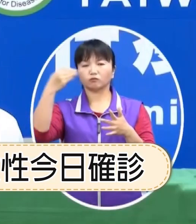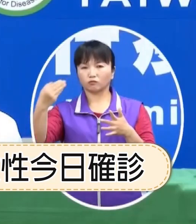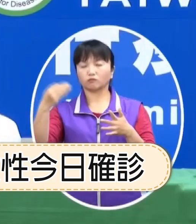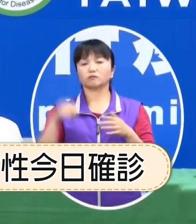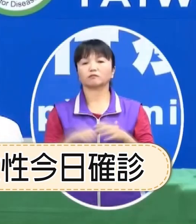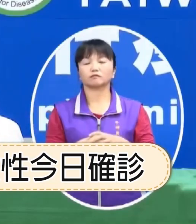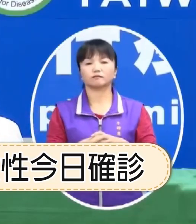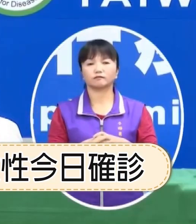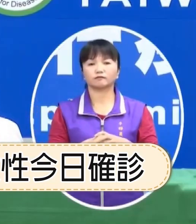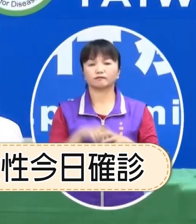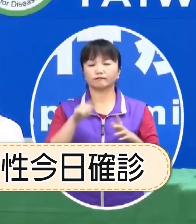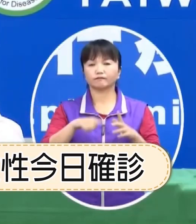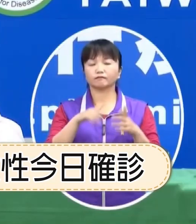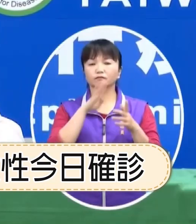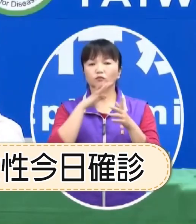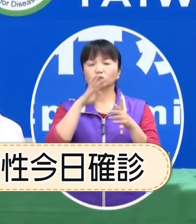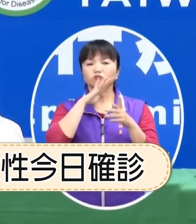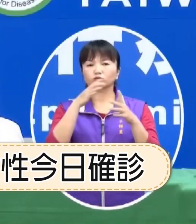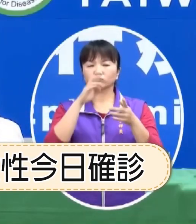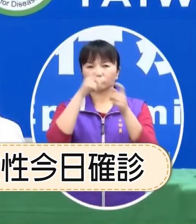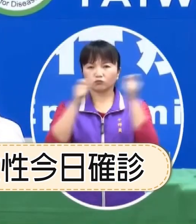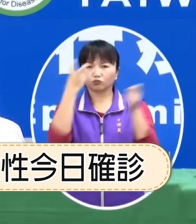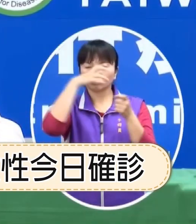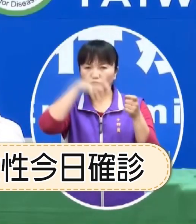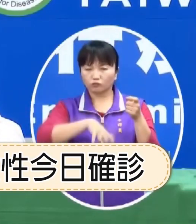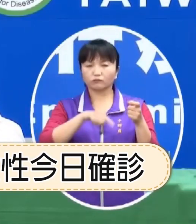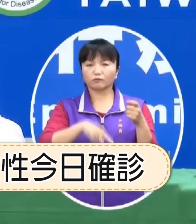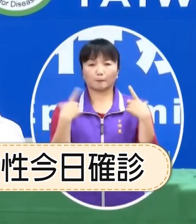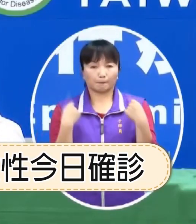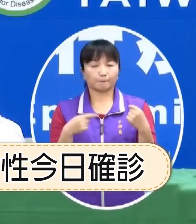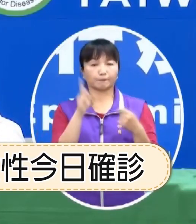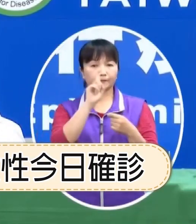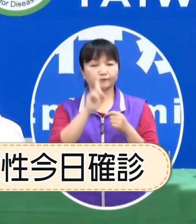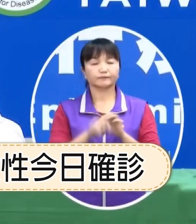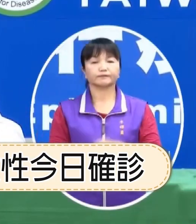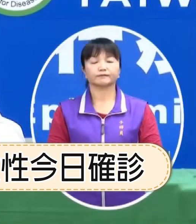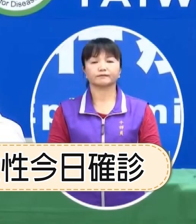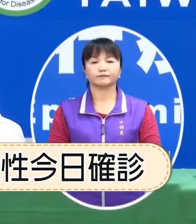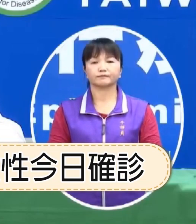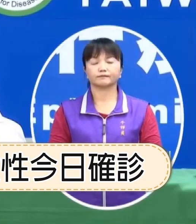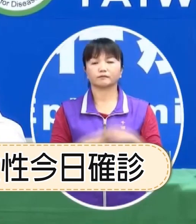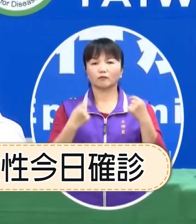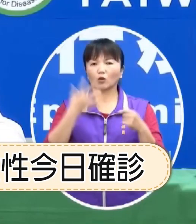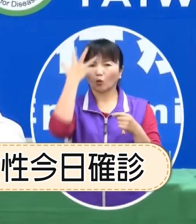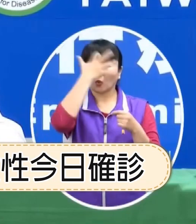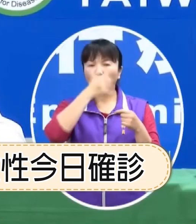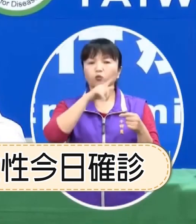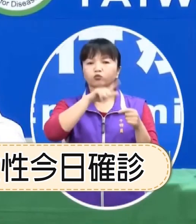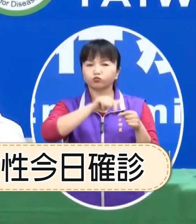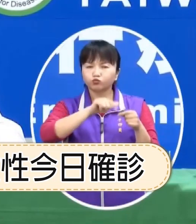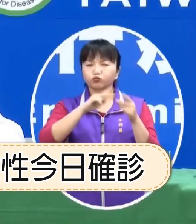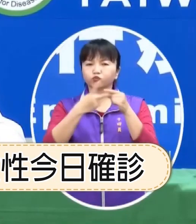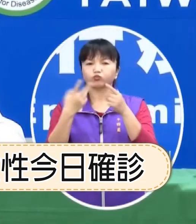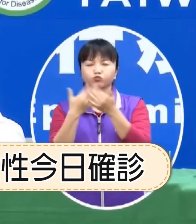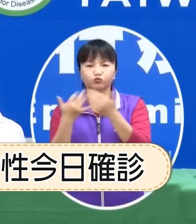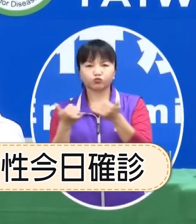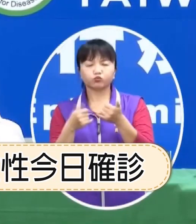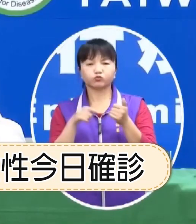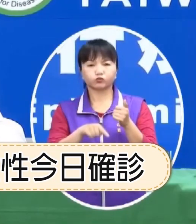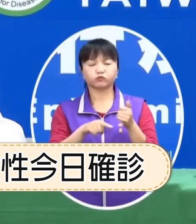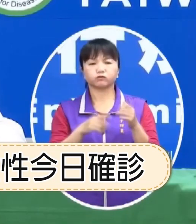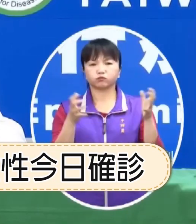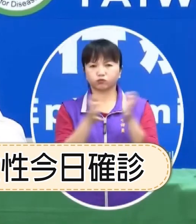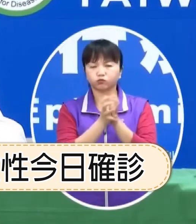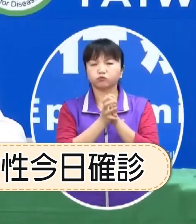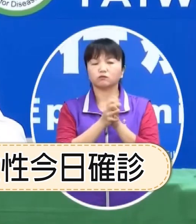160、168、169哈，就是我们在机构内哈，原来的哈，这些老师跟学生哈里